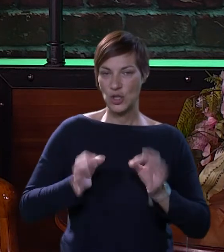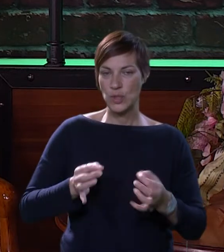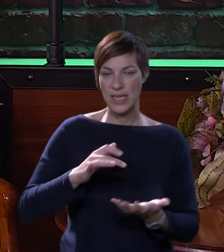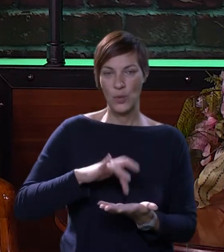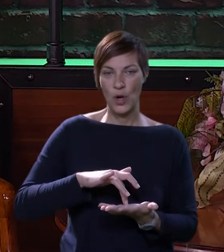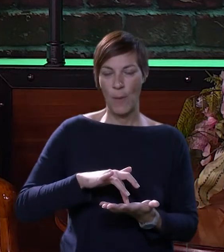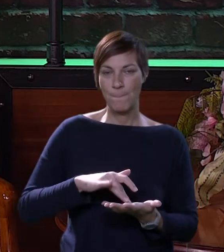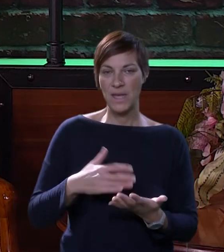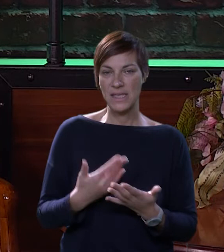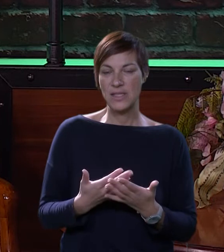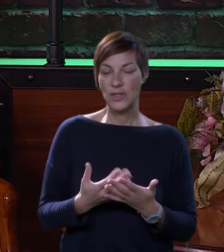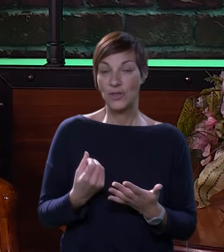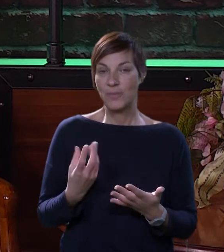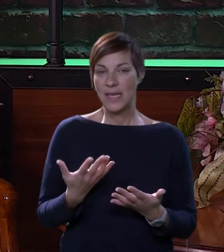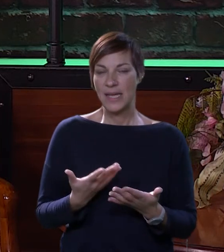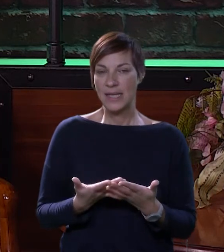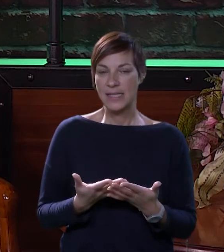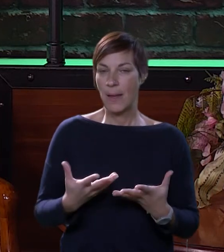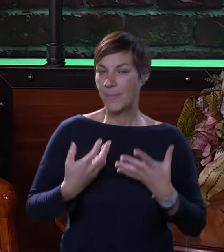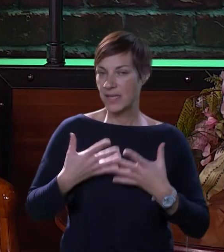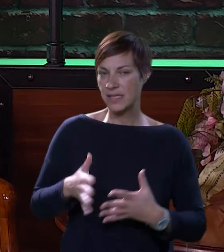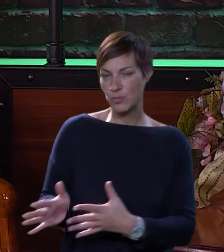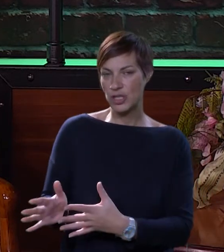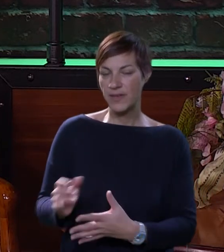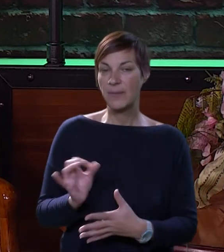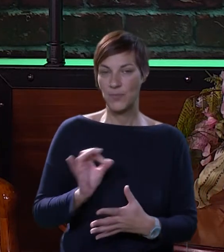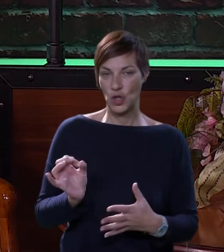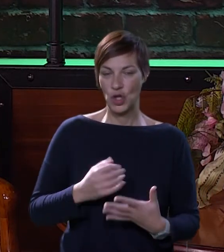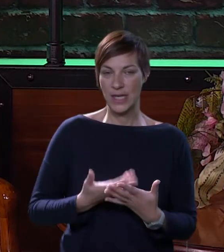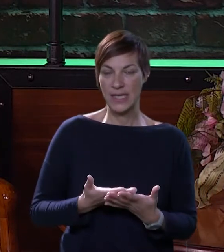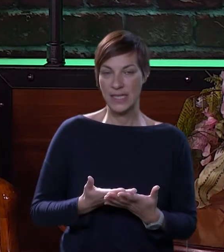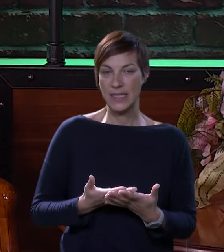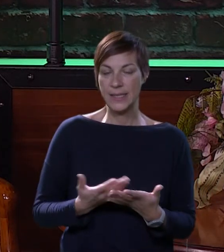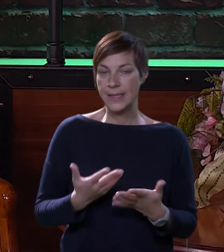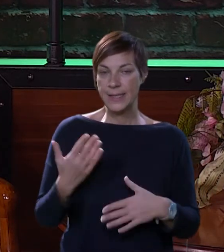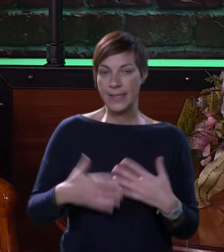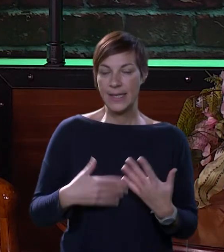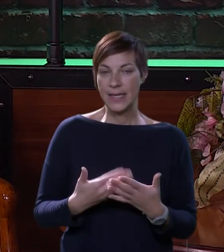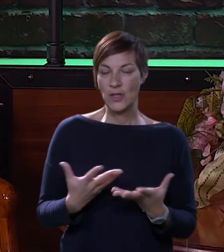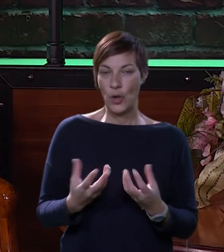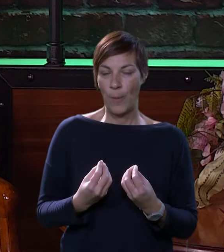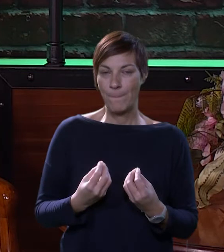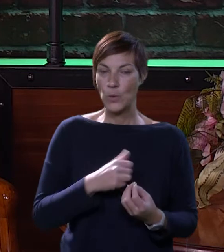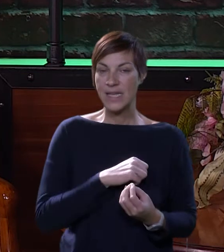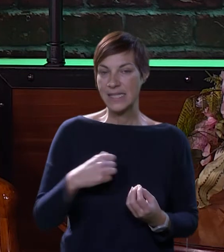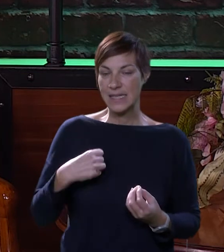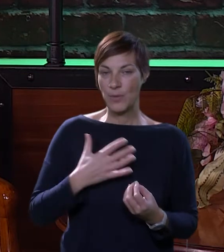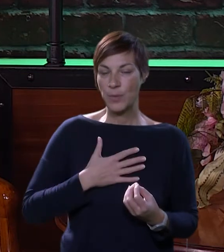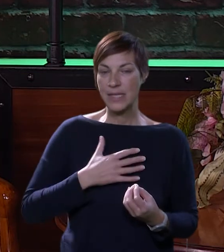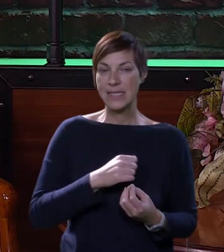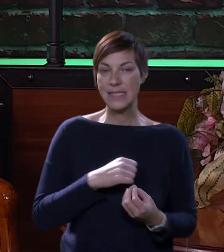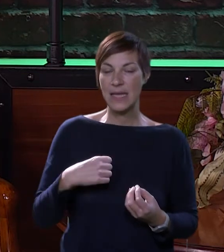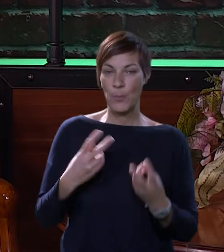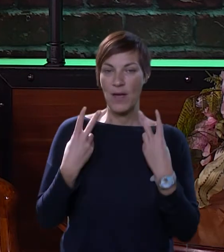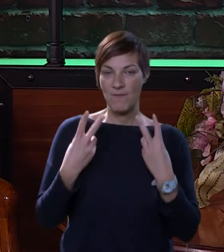sigurno mjesto. I to im nekad zaista zna biti ispušni ventil i to je okej za njih i na kraju krajeva tu pune svoje samopouzdanje. Samo je